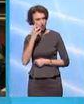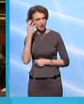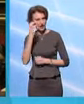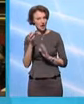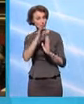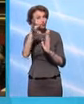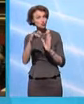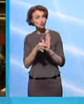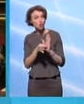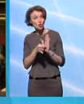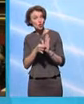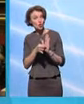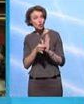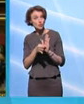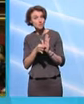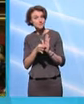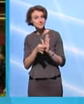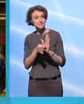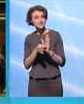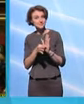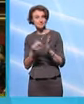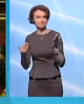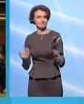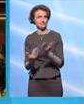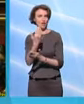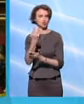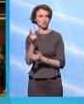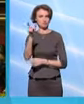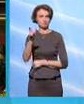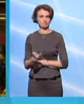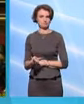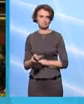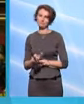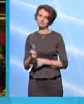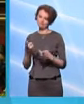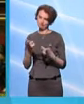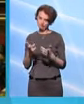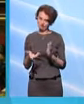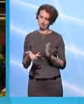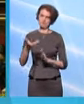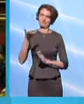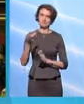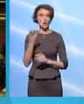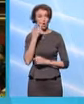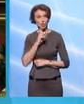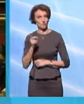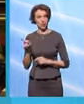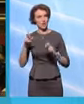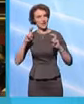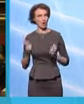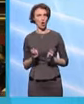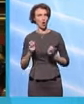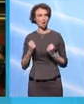giorno della nascita di un grande personaggio che non voleva far l'eroe, addirittura abbia a dichiarare